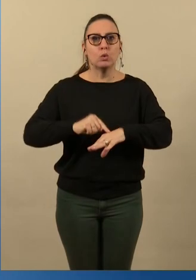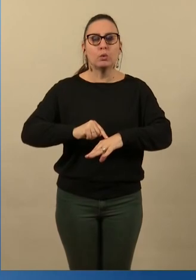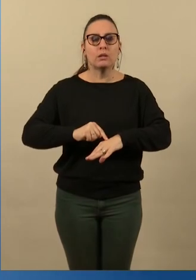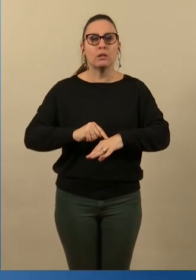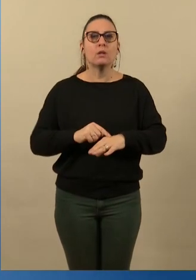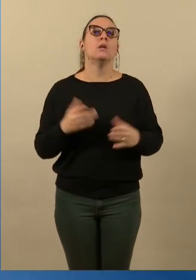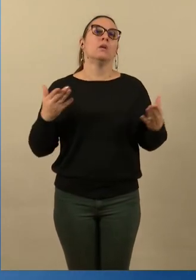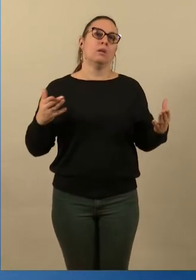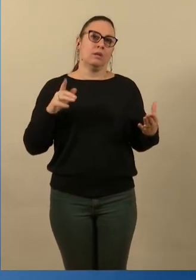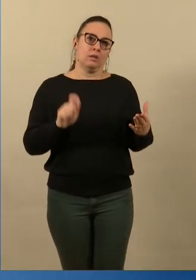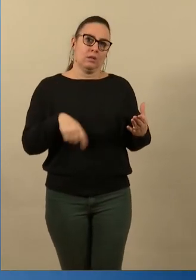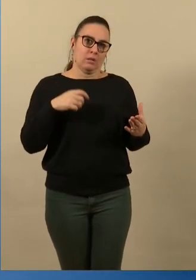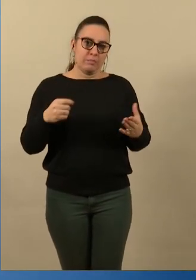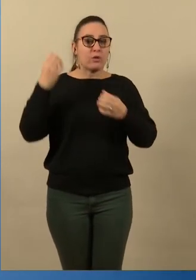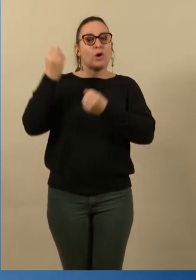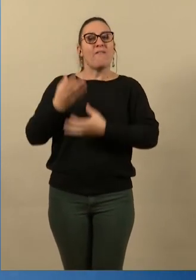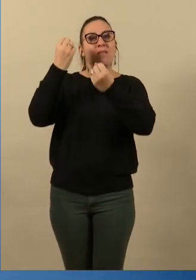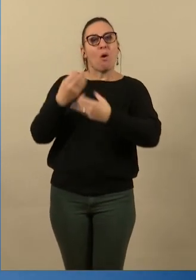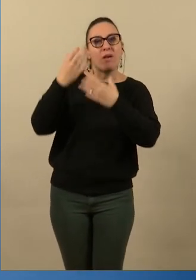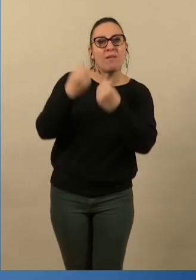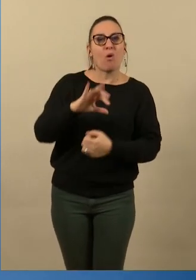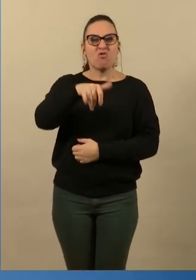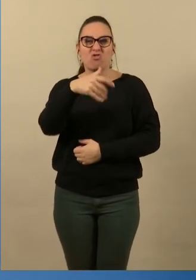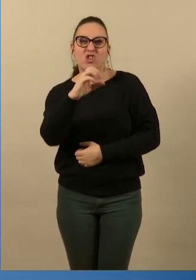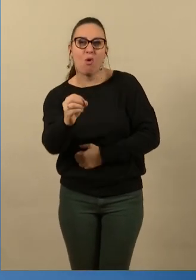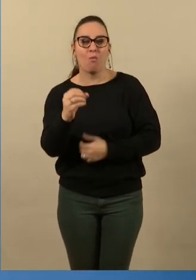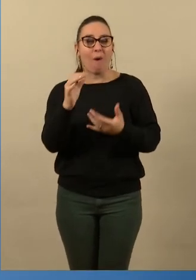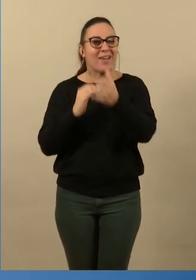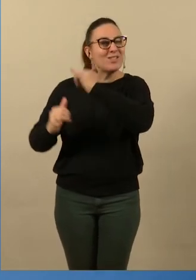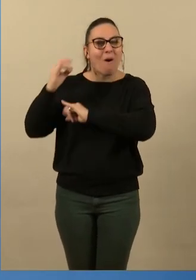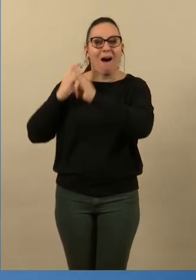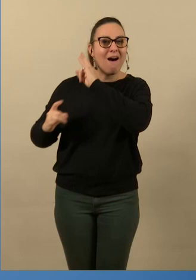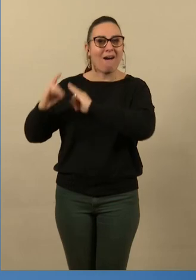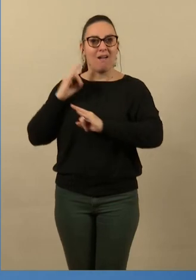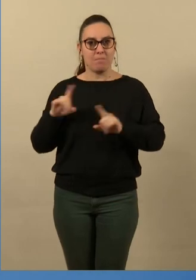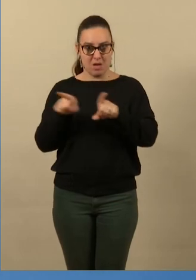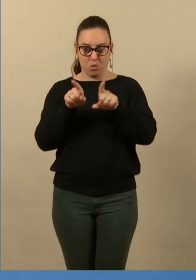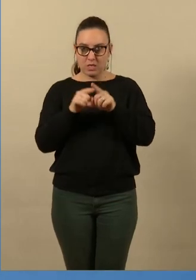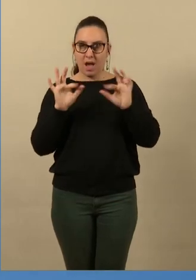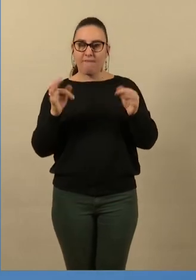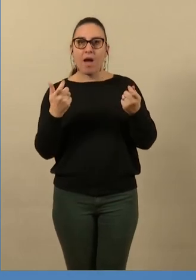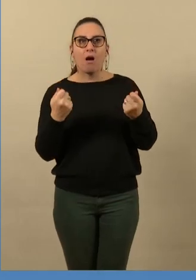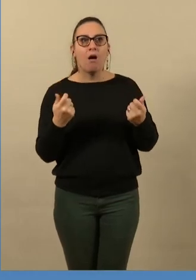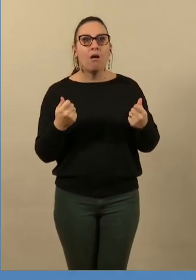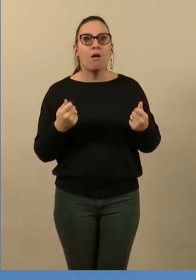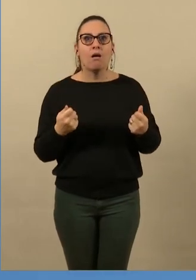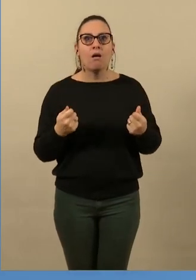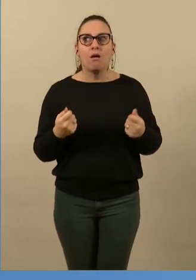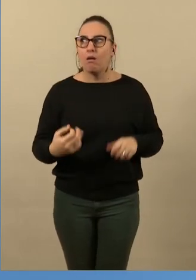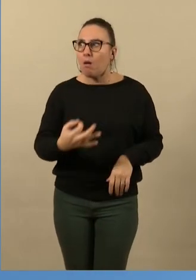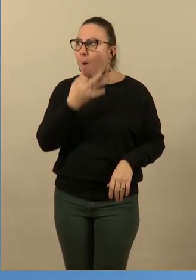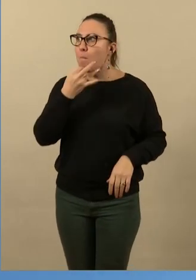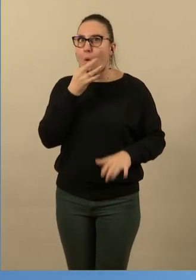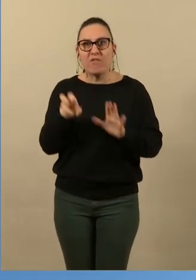évidemment pour pour les événements eux-mêmes pour les Jeux Olympiques pour l'histoire de la ville et aussi financièrement l'occasion pour pour